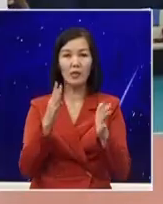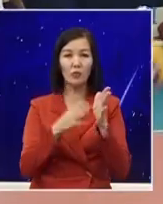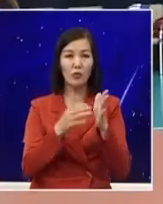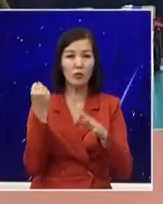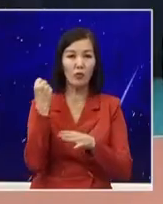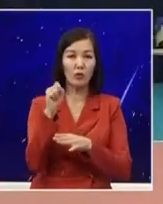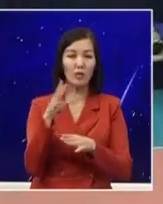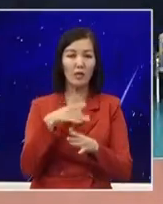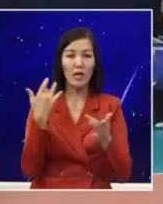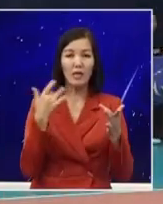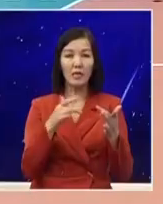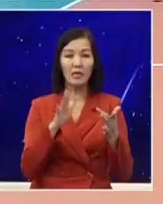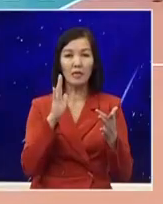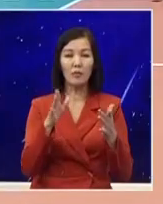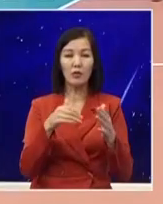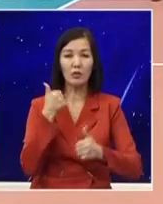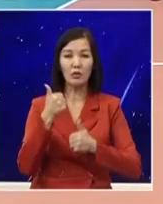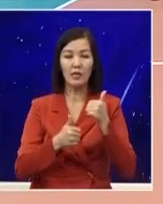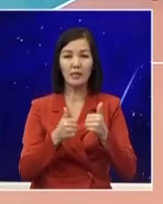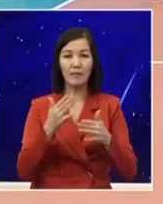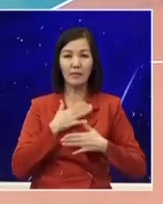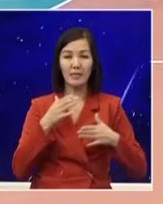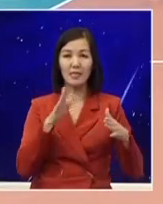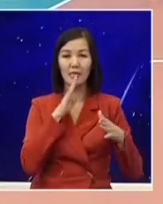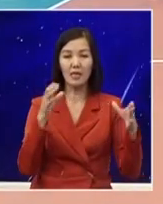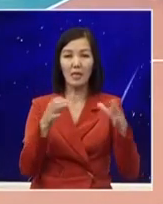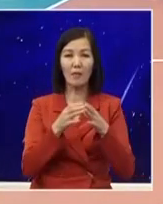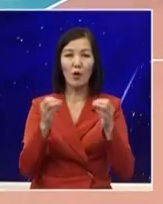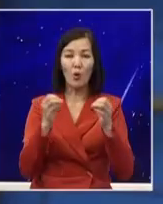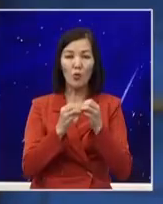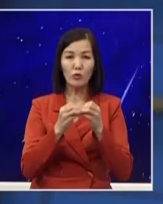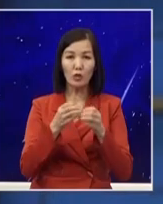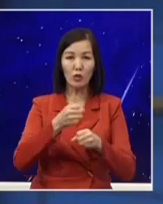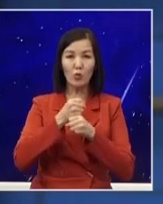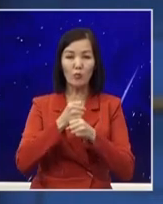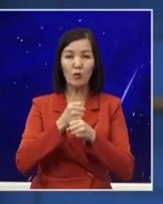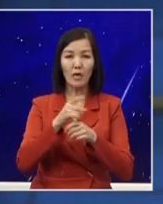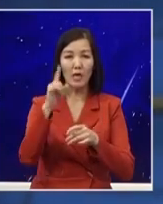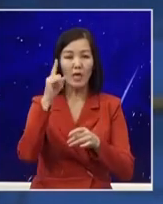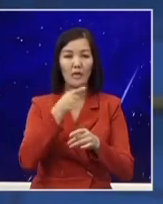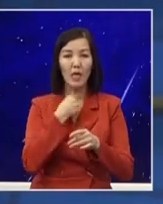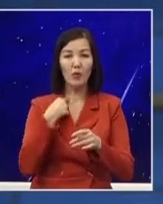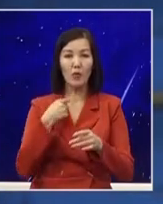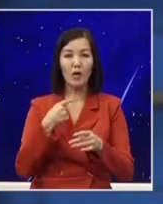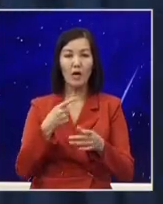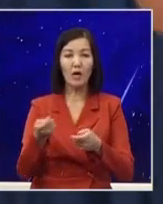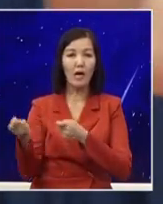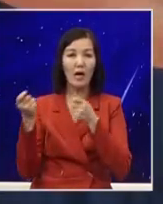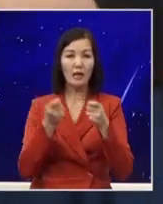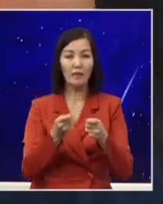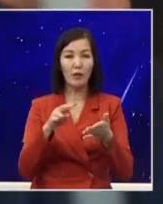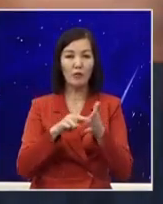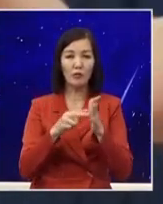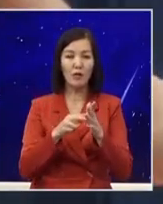иеленген. Таразда өтетін жарыста жетсулықтар жеңіске жетіп, 13 рет ел кубогын талдықорғанға алып келуді жоспарлап отыр. Жерлестеріміздің